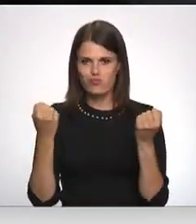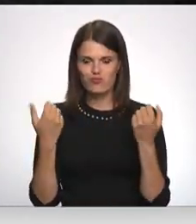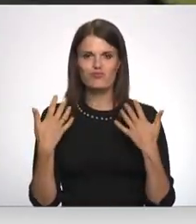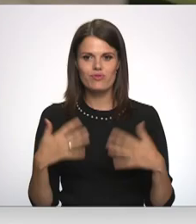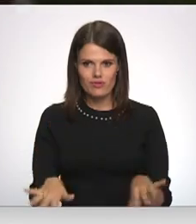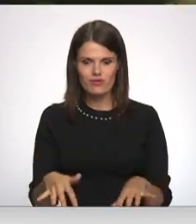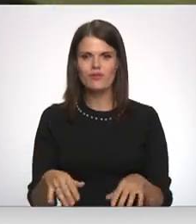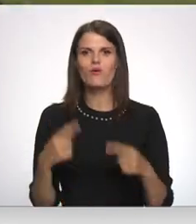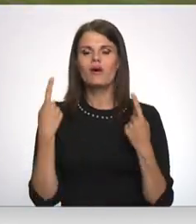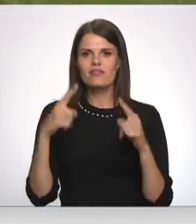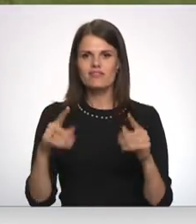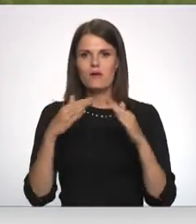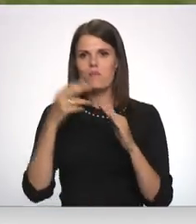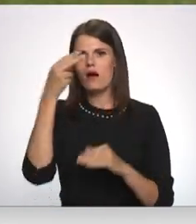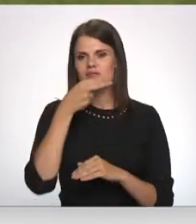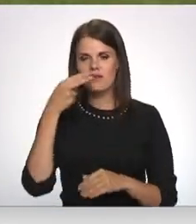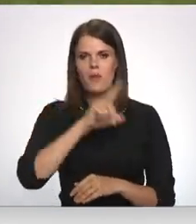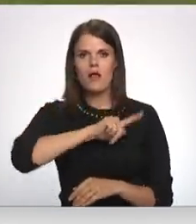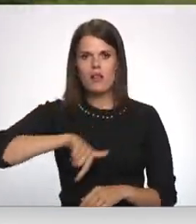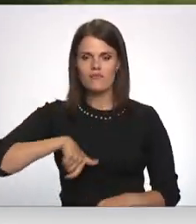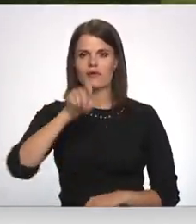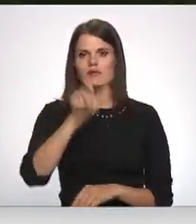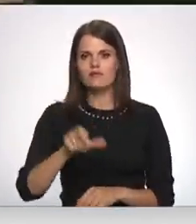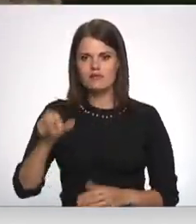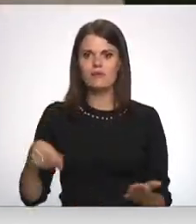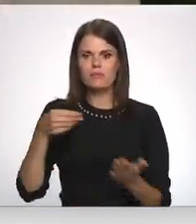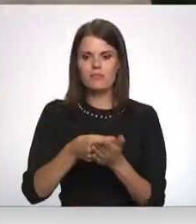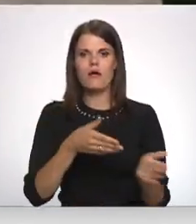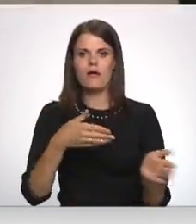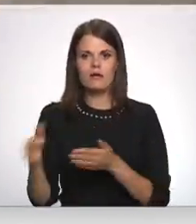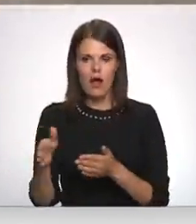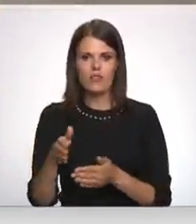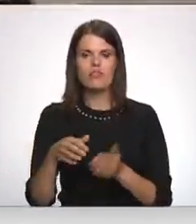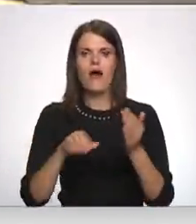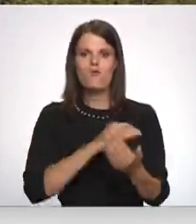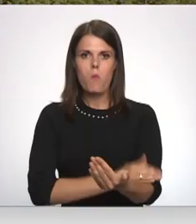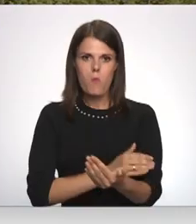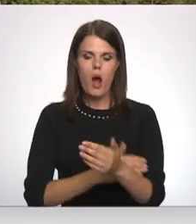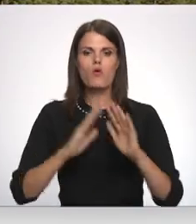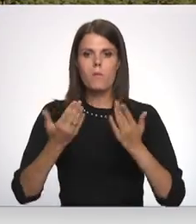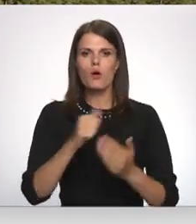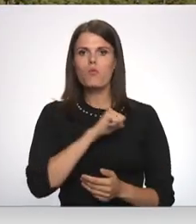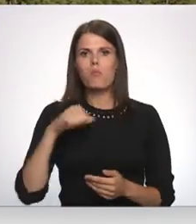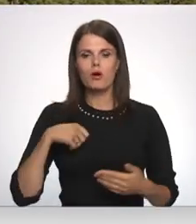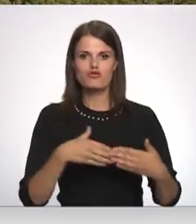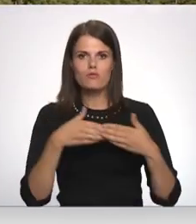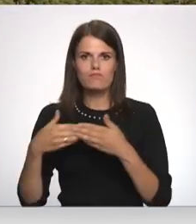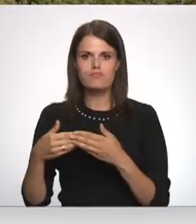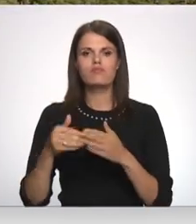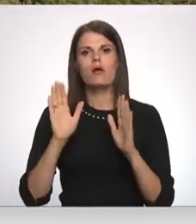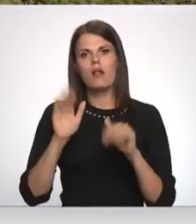Arī citās mājsaimniecībās Latvijā iedzīvotāji ne tikai pērk gatavu malku, bet arī gādā to pašu spēkiem, lai